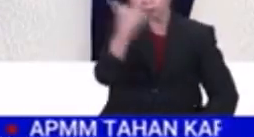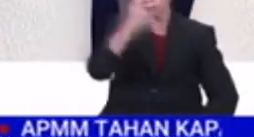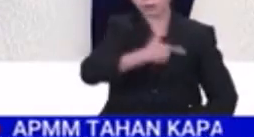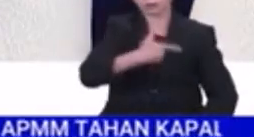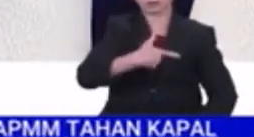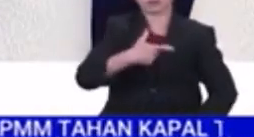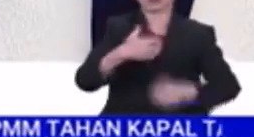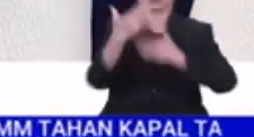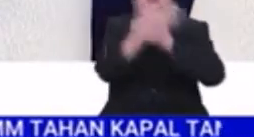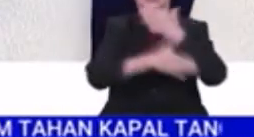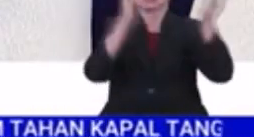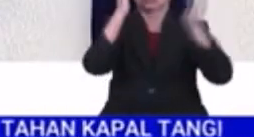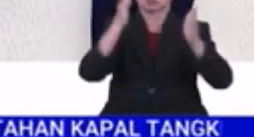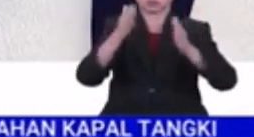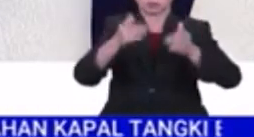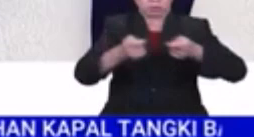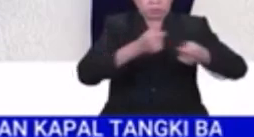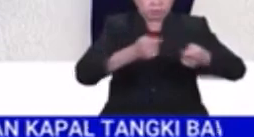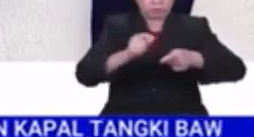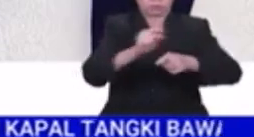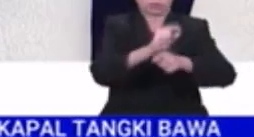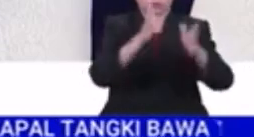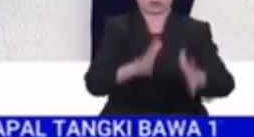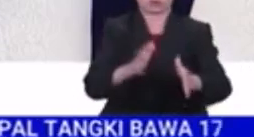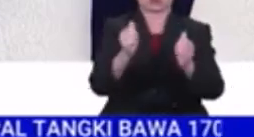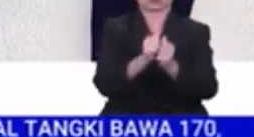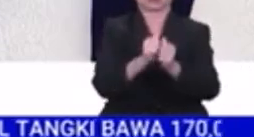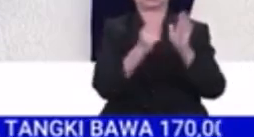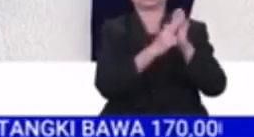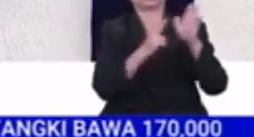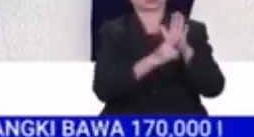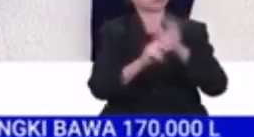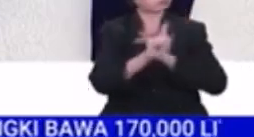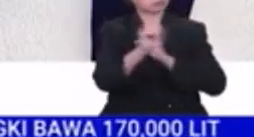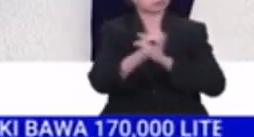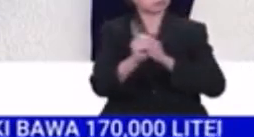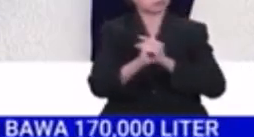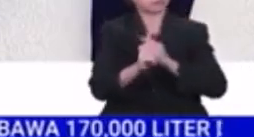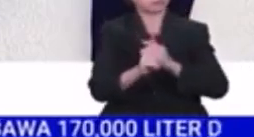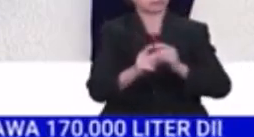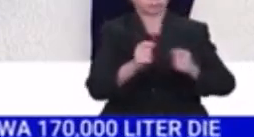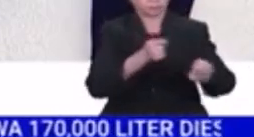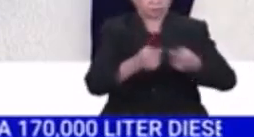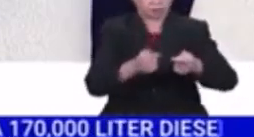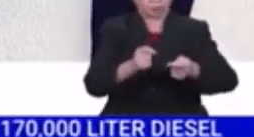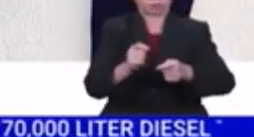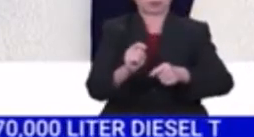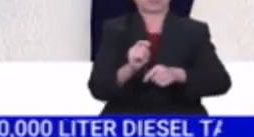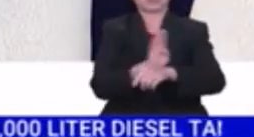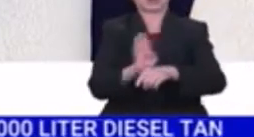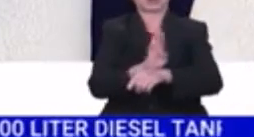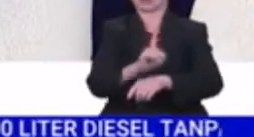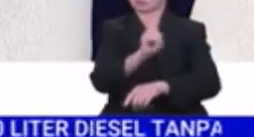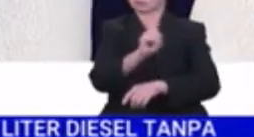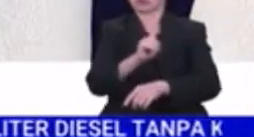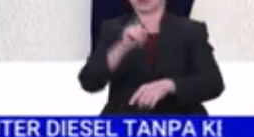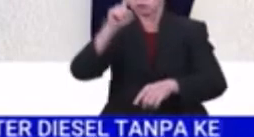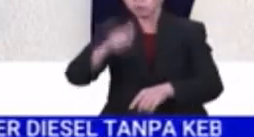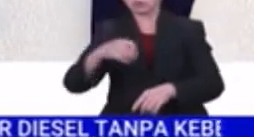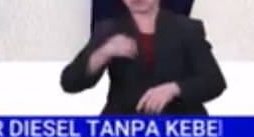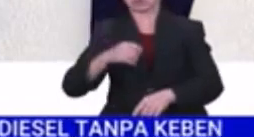coraknya pengawa pengguna ini hanya dengan undang-undang mengawal peniaga dia mesti ada suatu